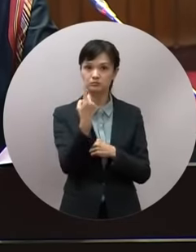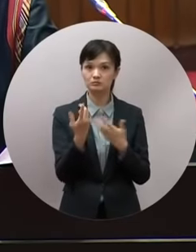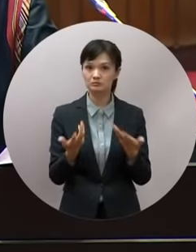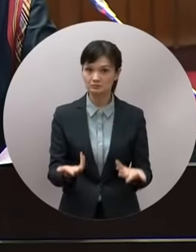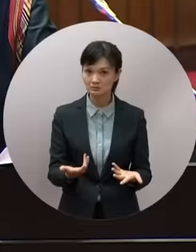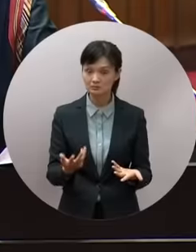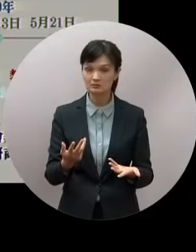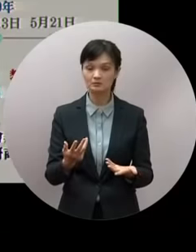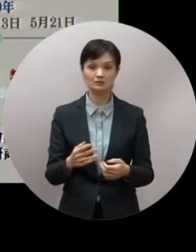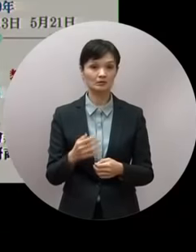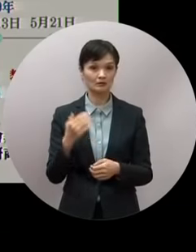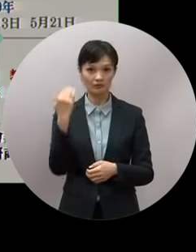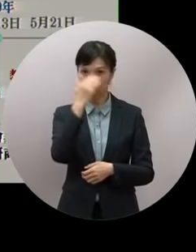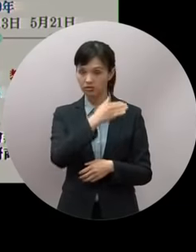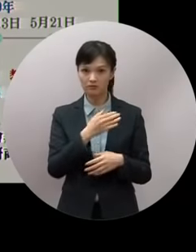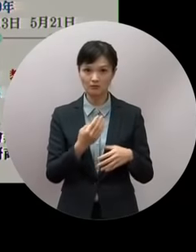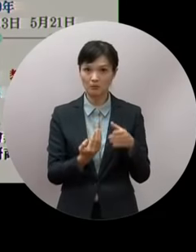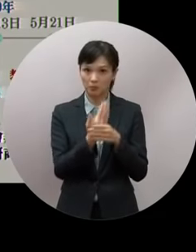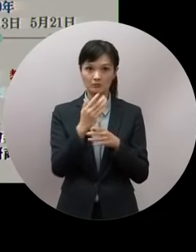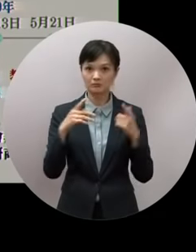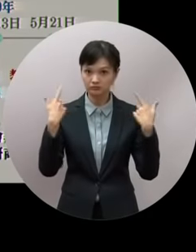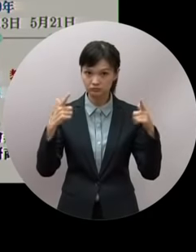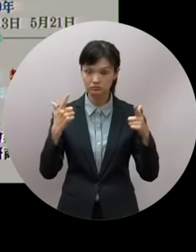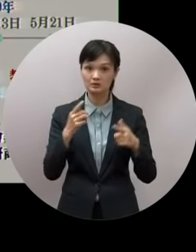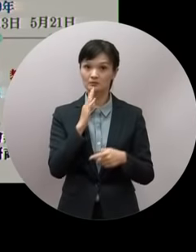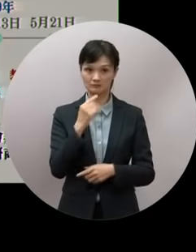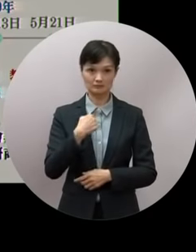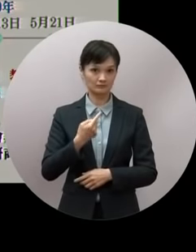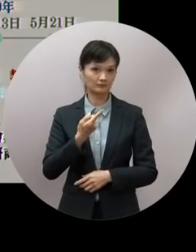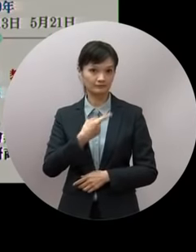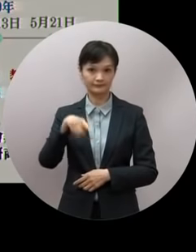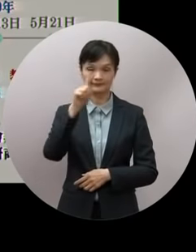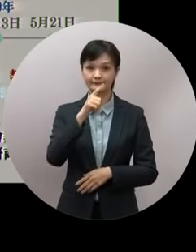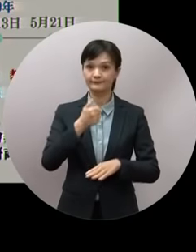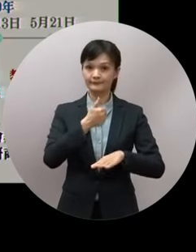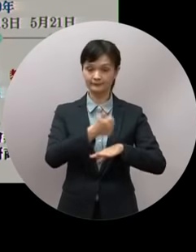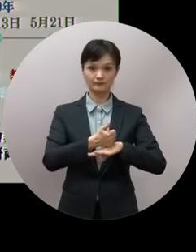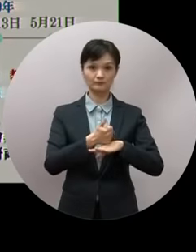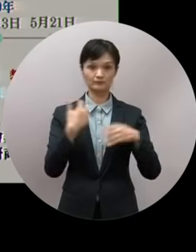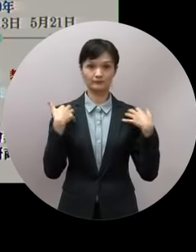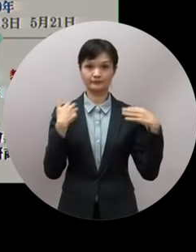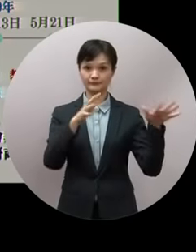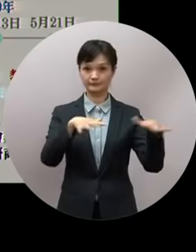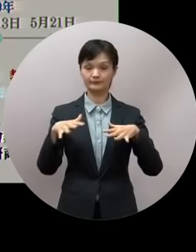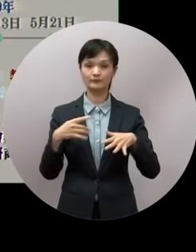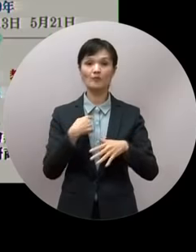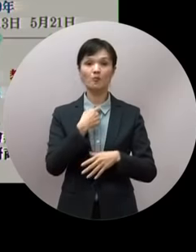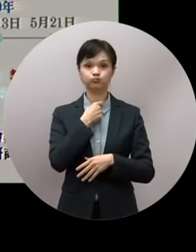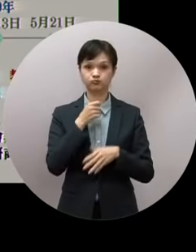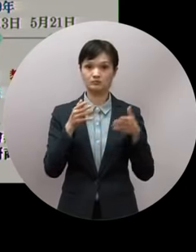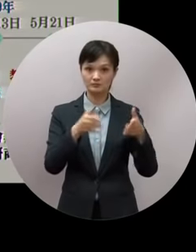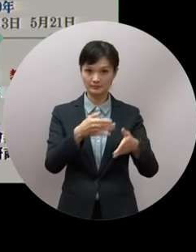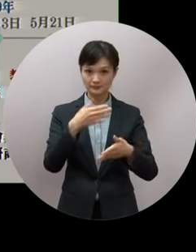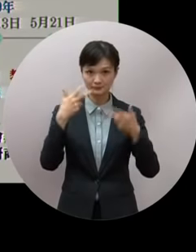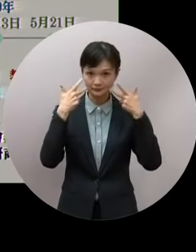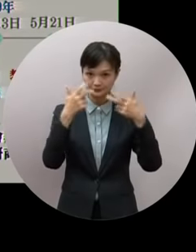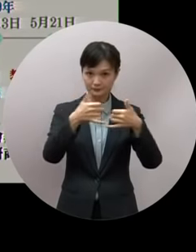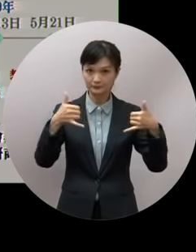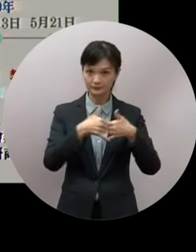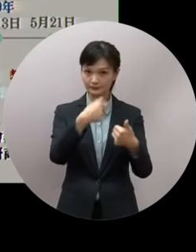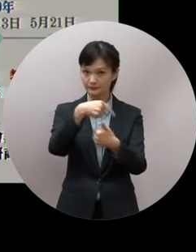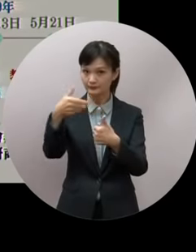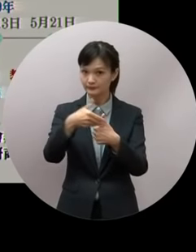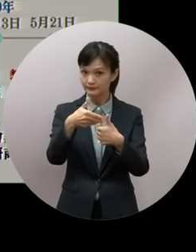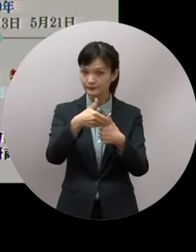那个是本席我在上一届的时候，我担任招委，我们要修原住民教育法，我们处理的议